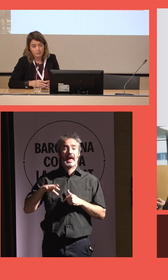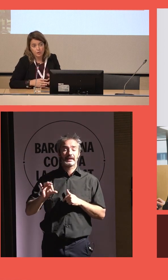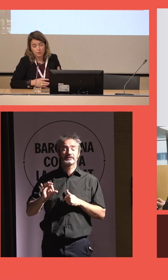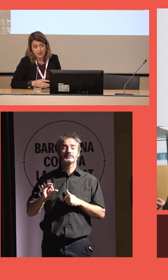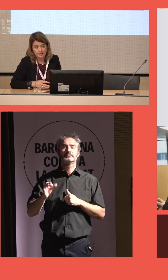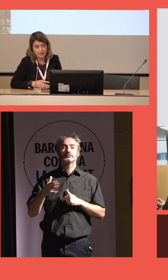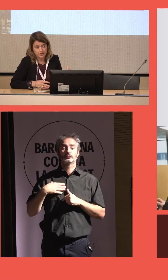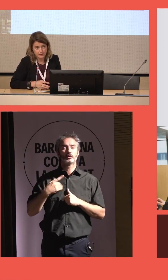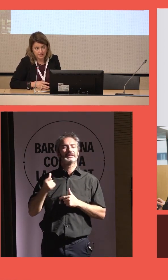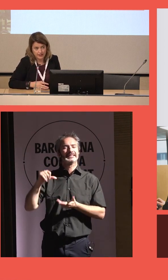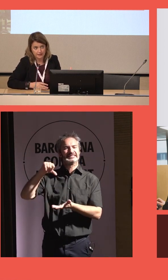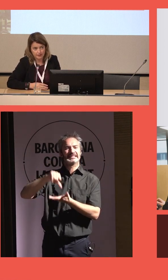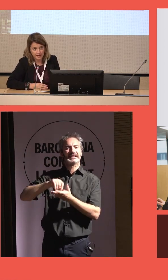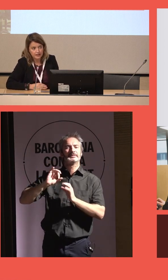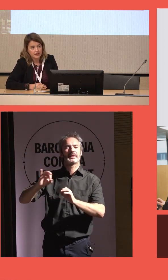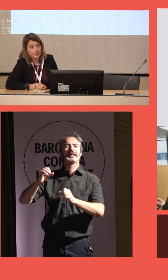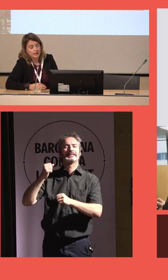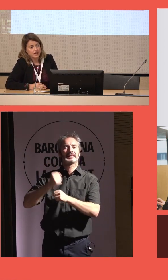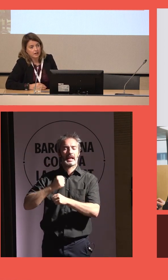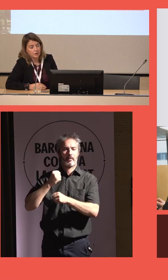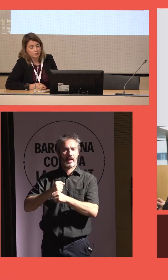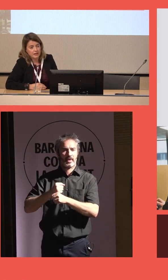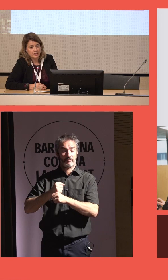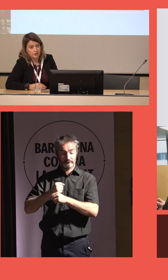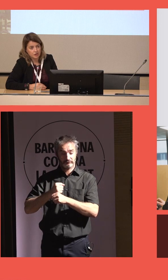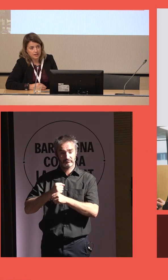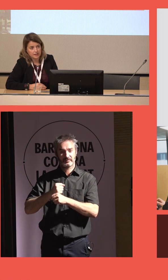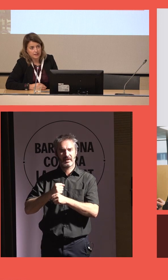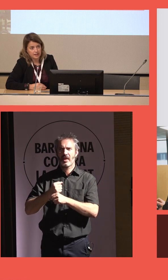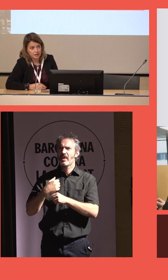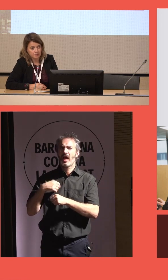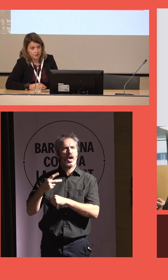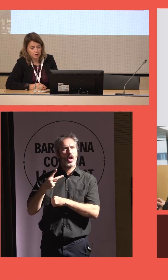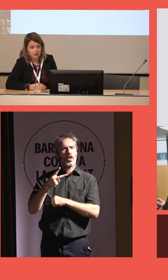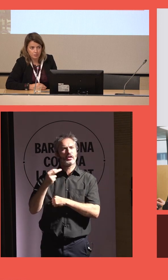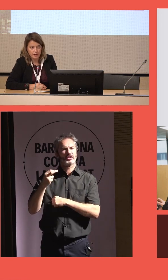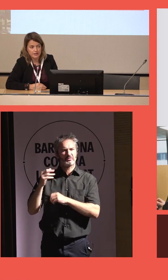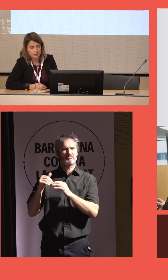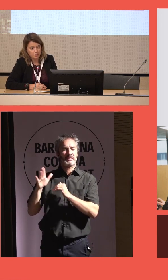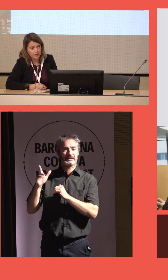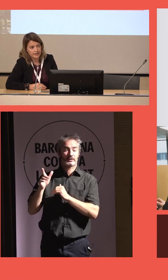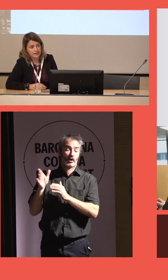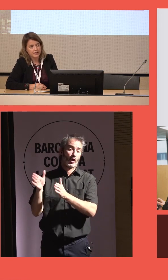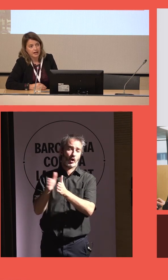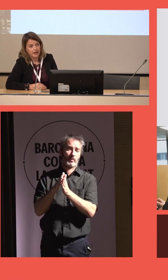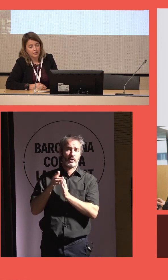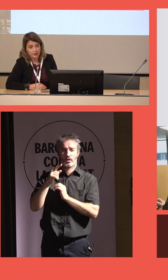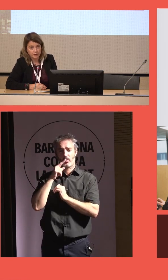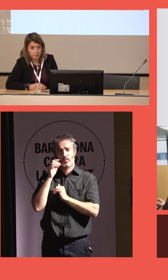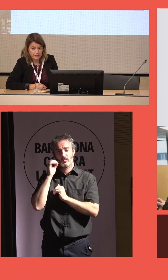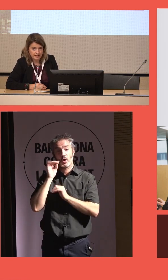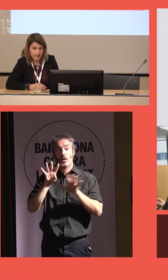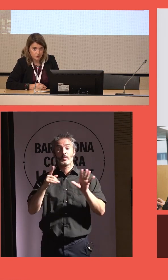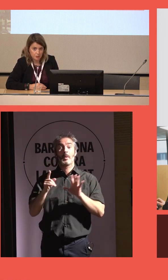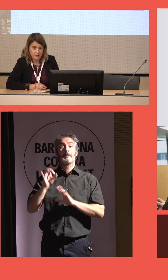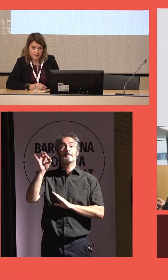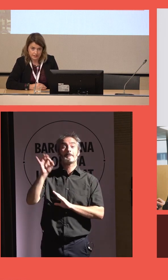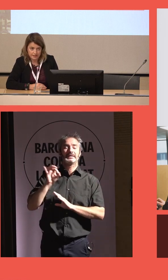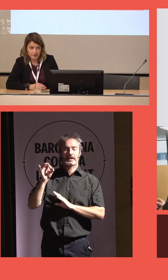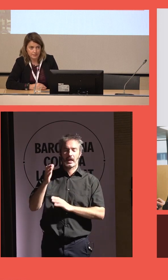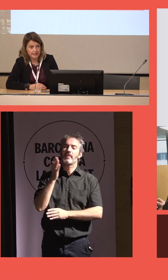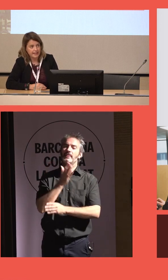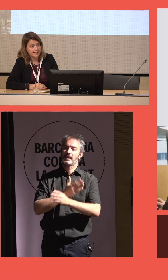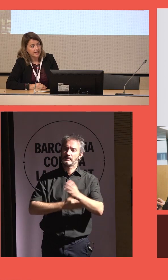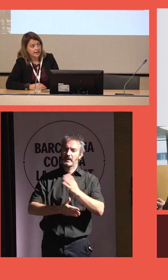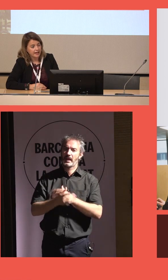tenim un centre especial de treball on més de 200 persones companys i companyes el 91% de les quals